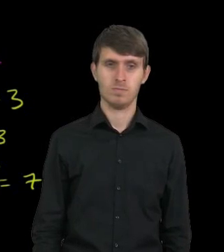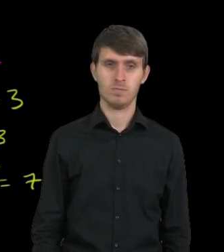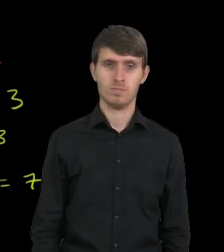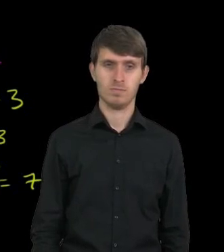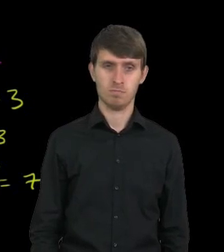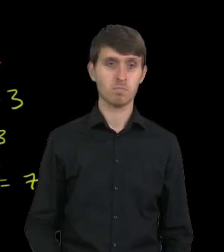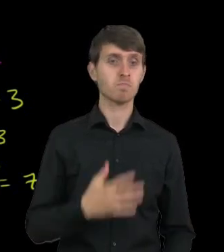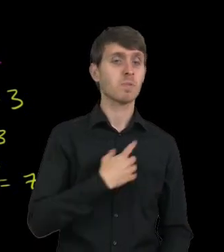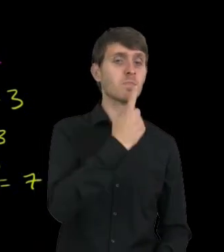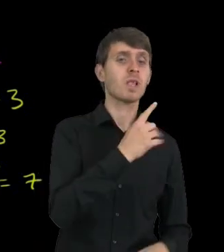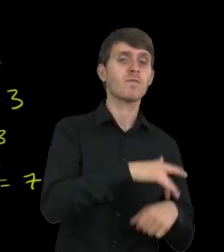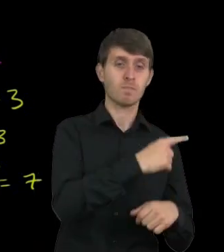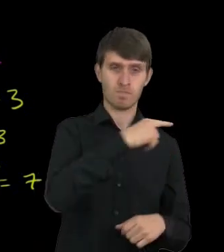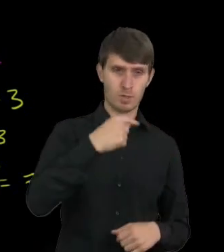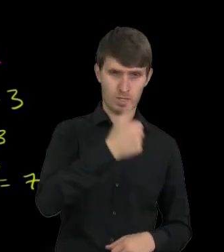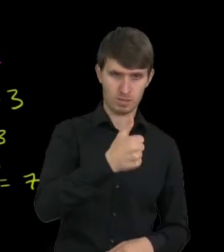6.